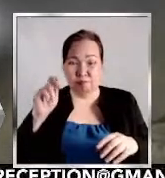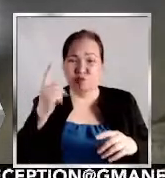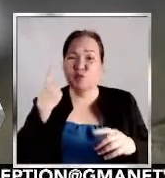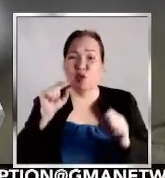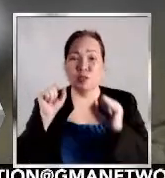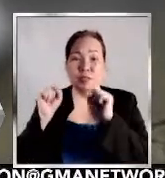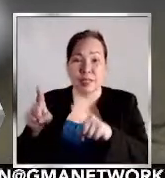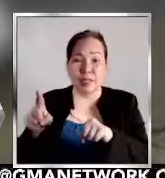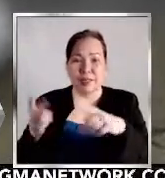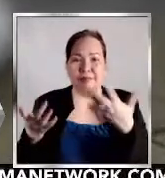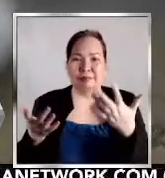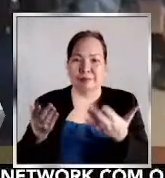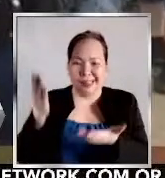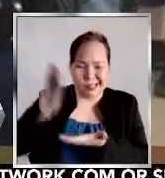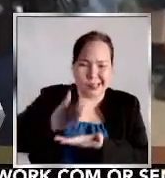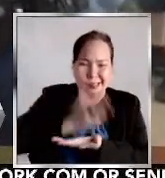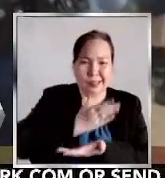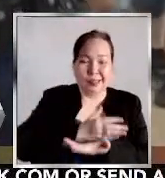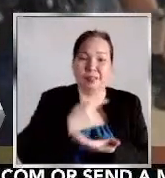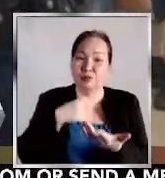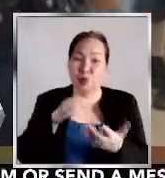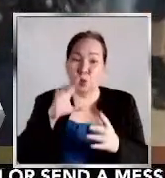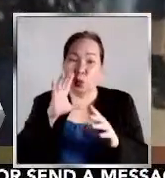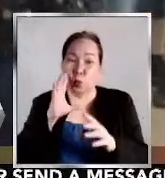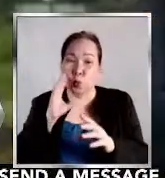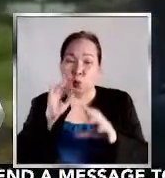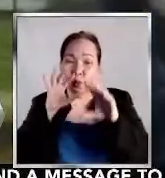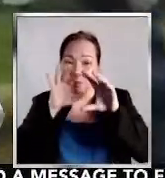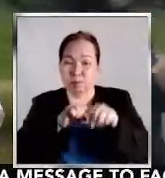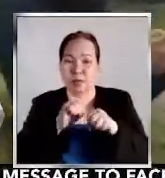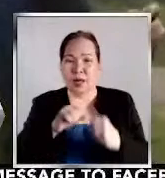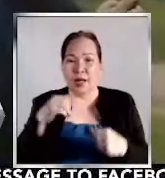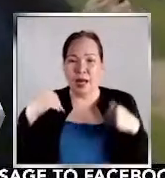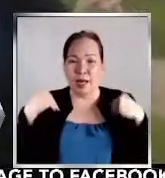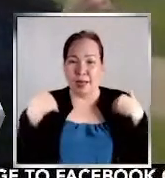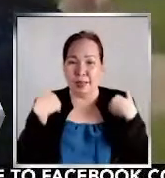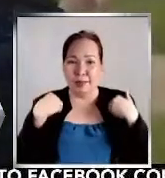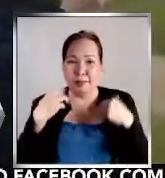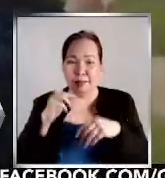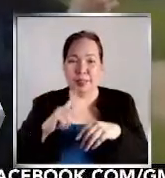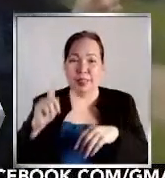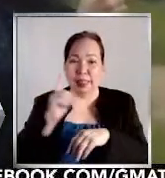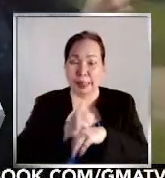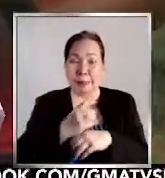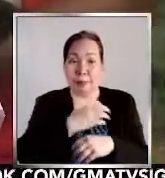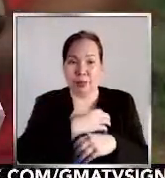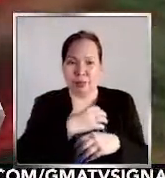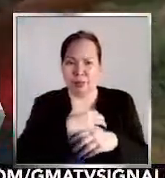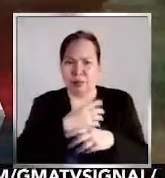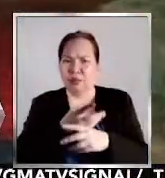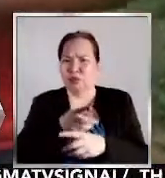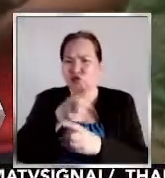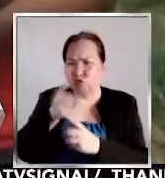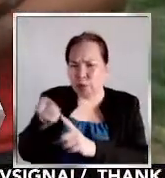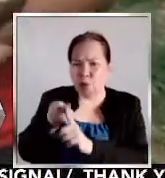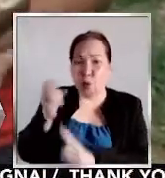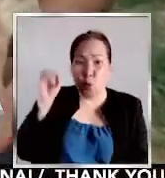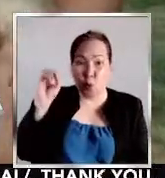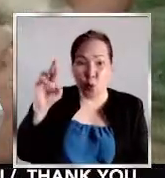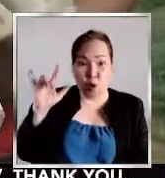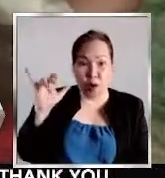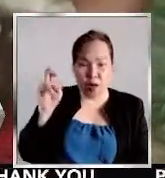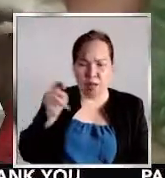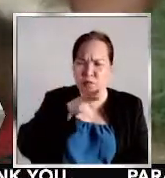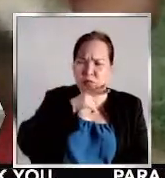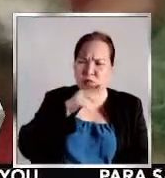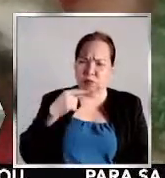Animal Kingdom Foundation at pulisya mula kay Orlan Soriano, suspect sa pagbebenta ng karne ng aso. Sa kabutihang palad naman, may nailigtas